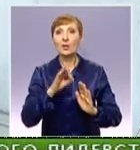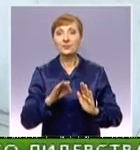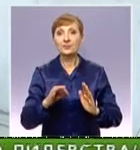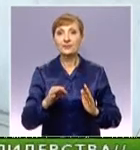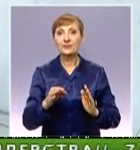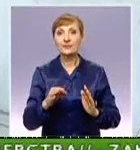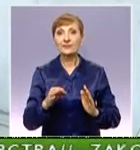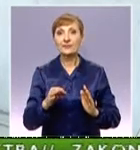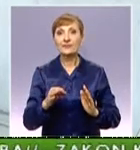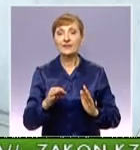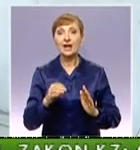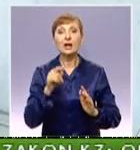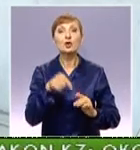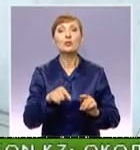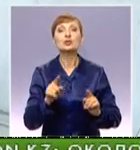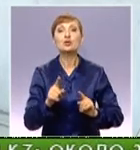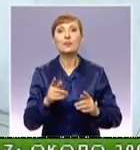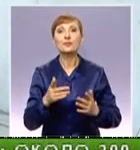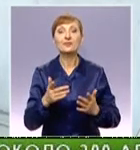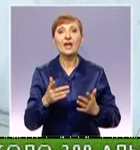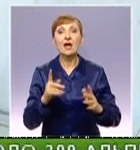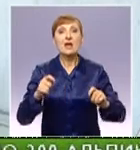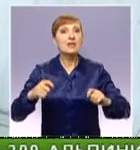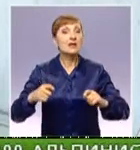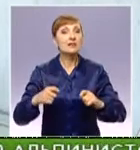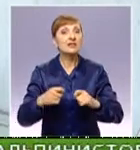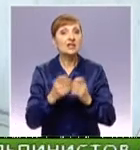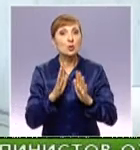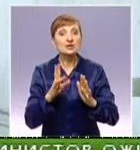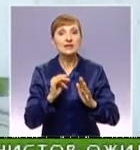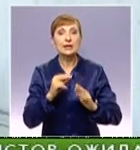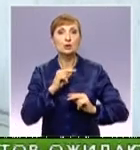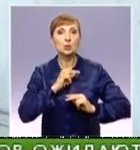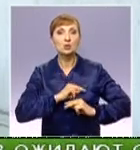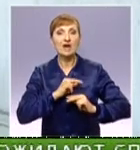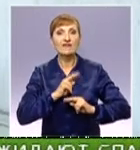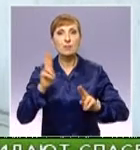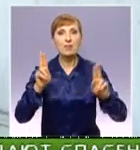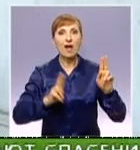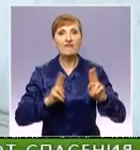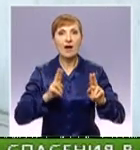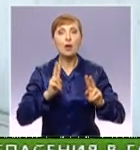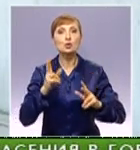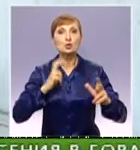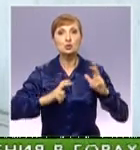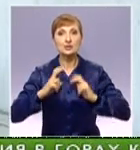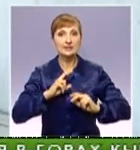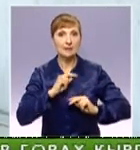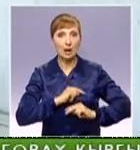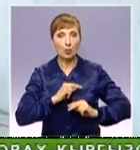о том, что не нарушаются ли трудовые права работающих студентов.